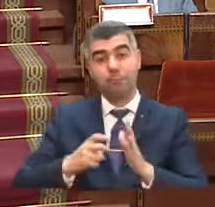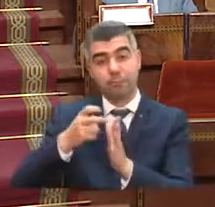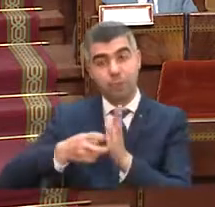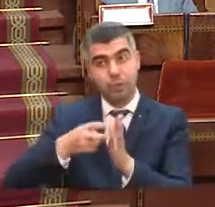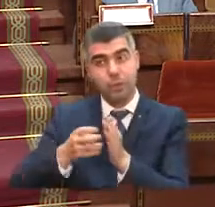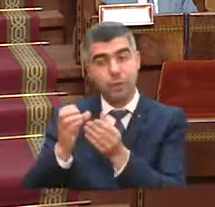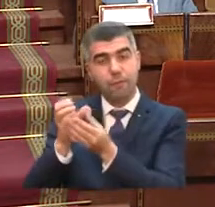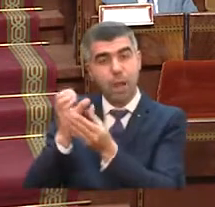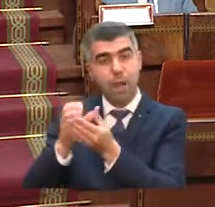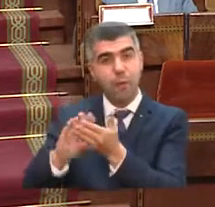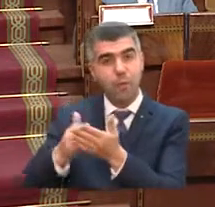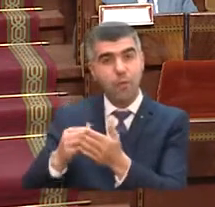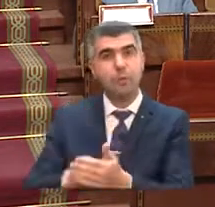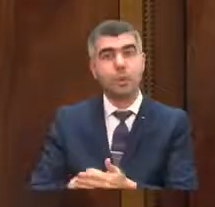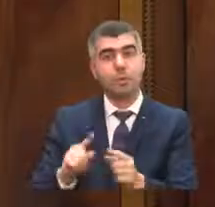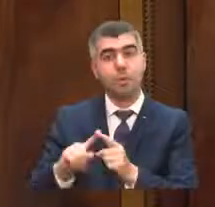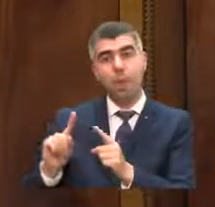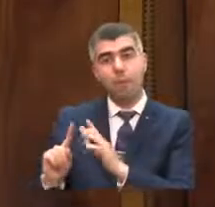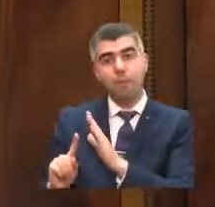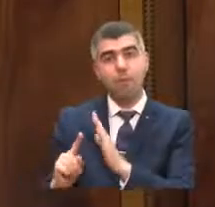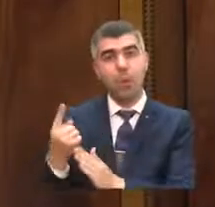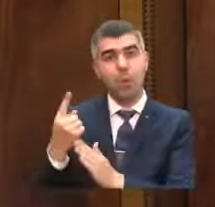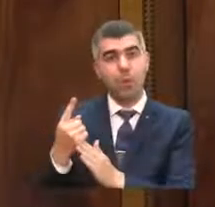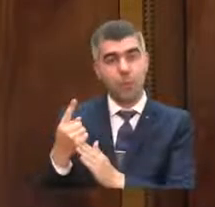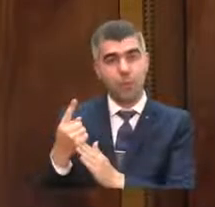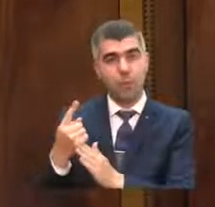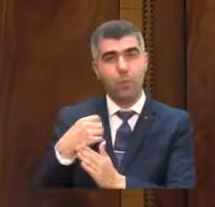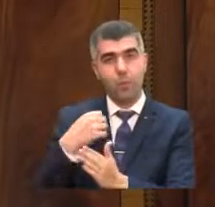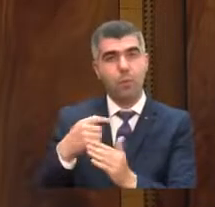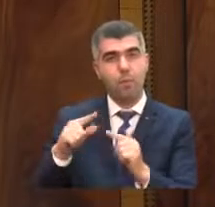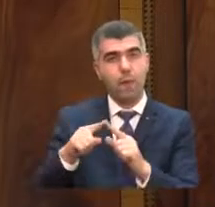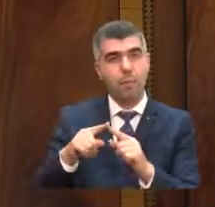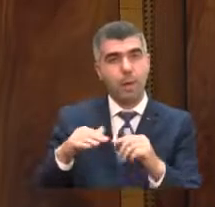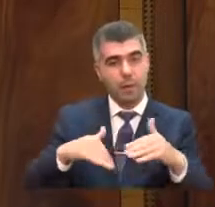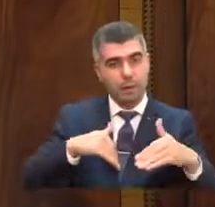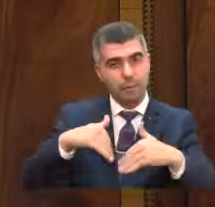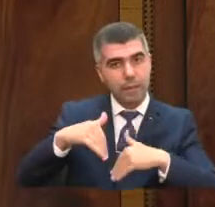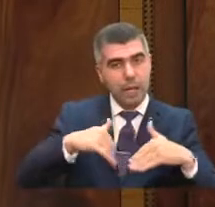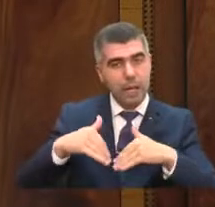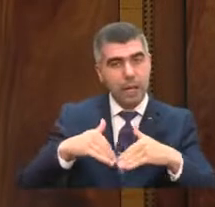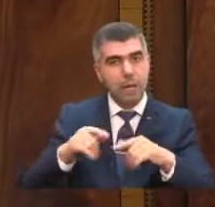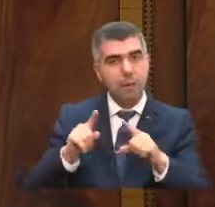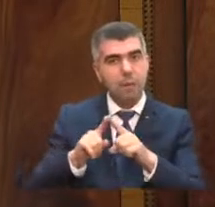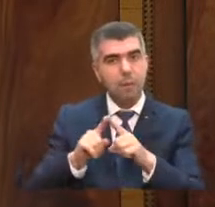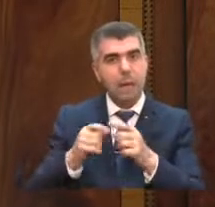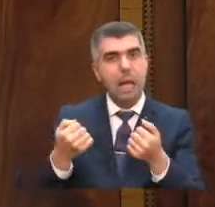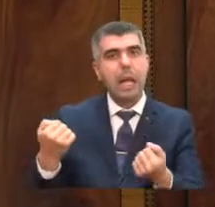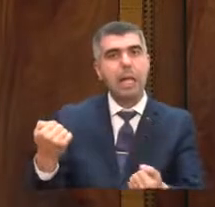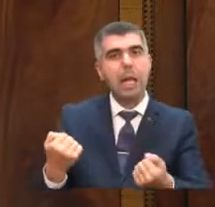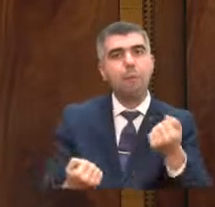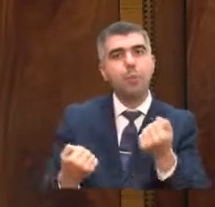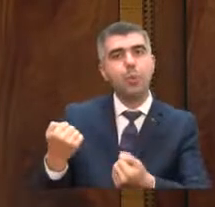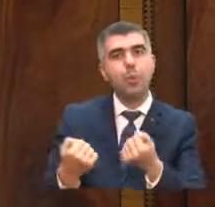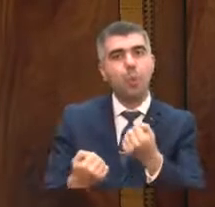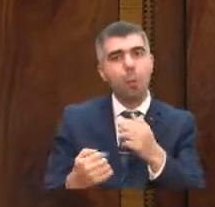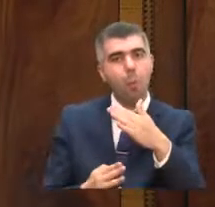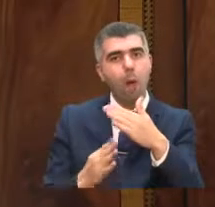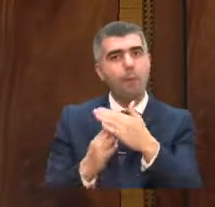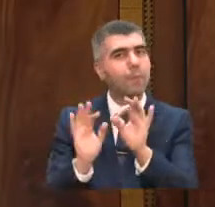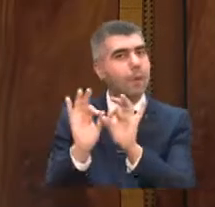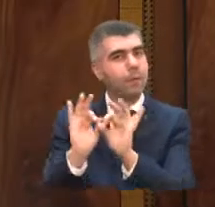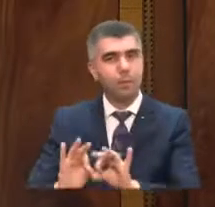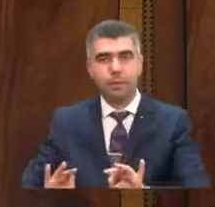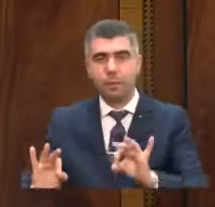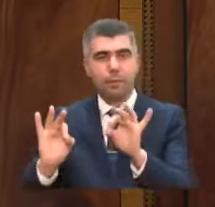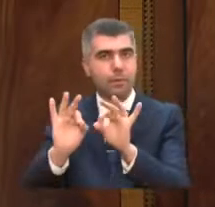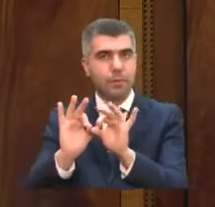الحال في المرحلة الأولى إلى الحفاظ على النقل الطرقي للبضائع، السادة النواب يتذكرون هذا الأمر، بطبيعة الحال بواحد